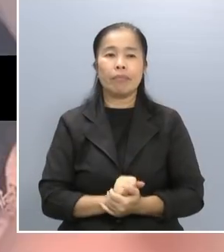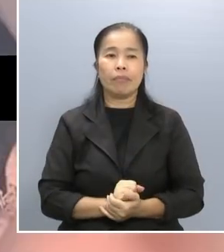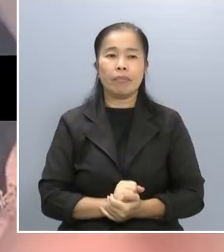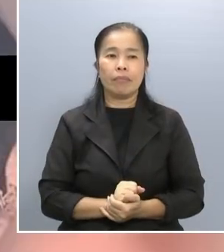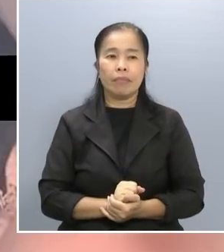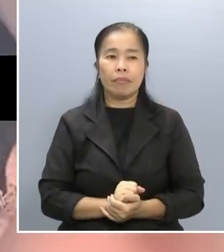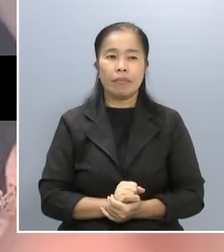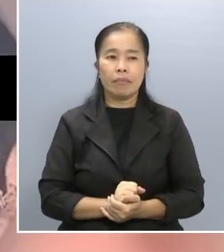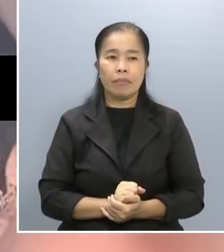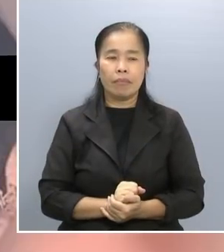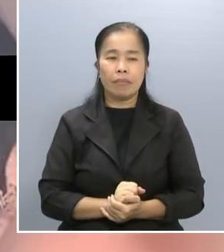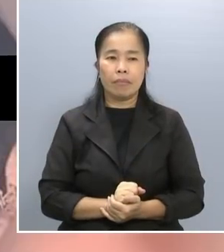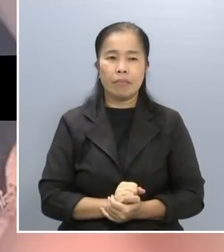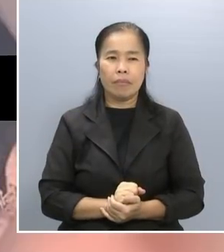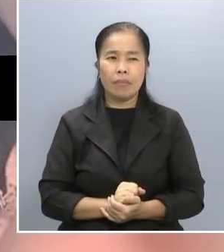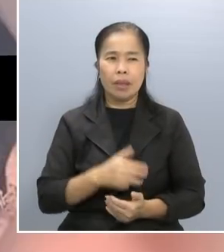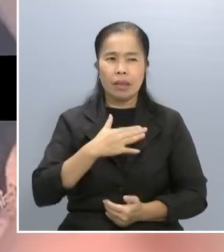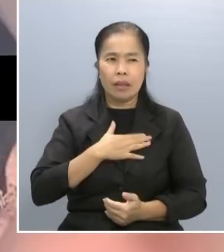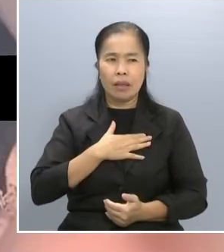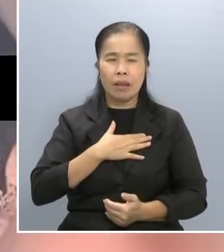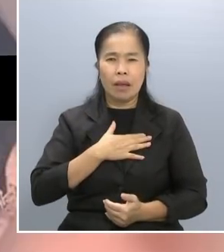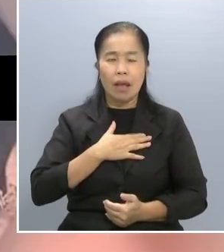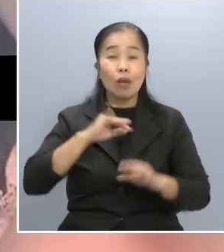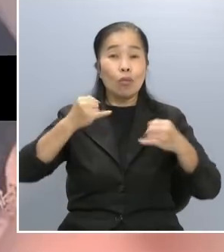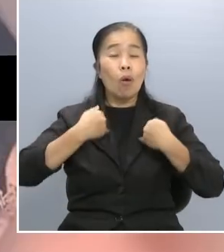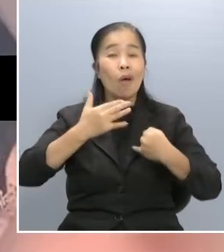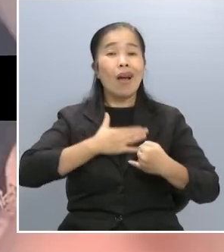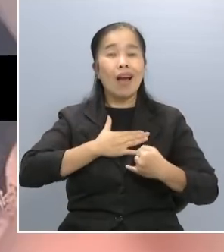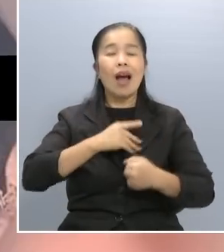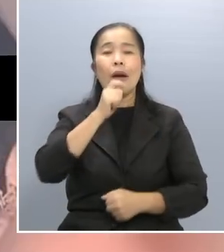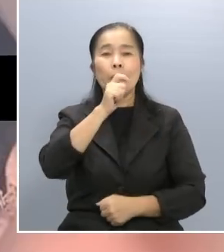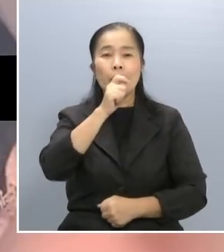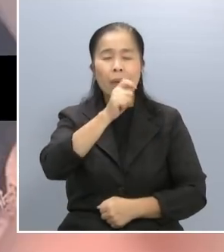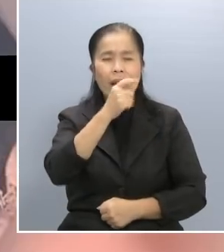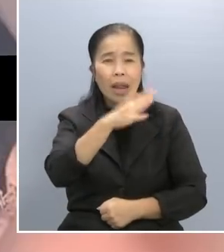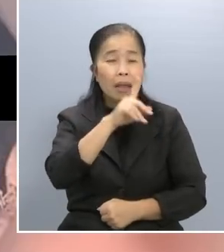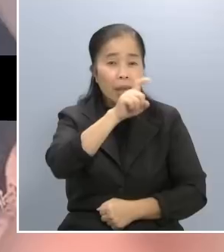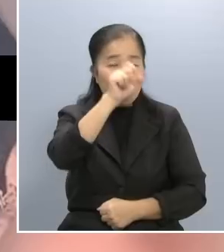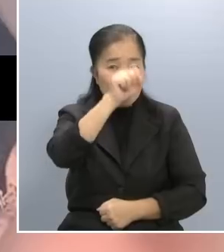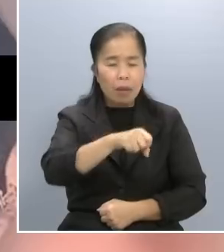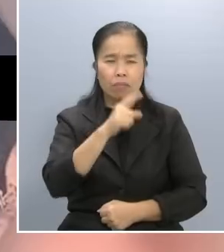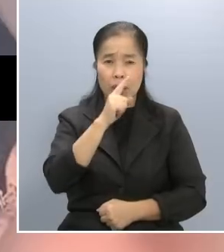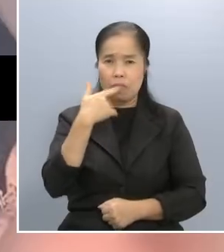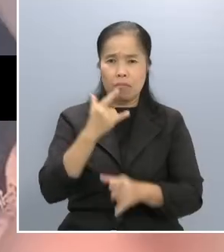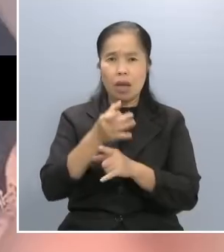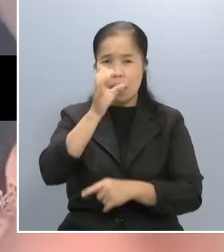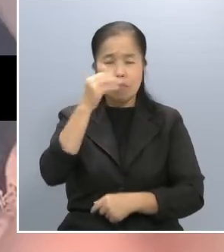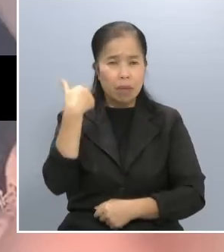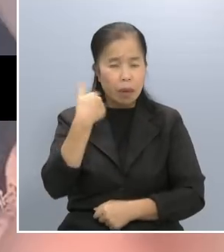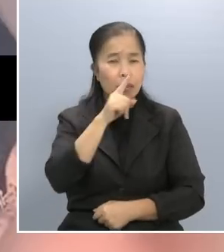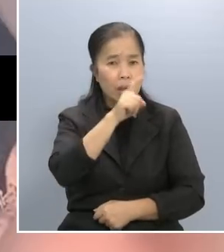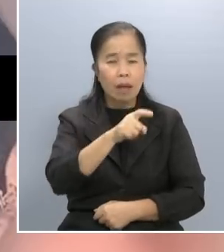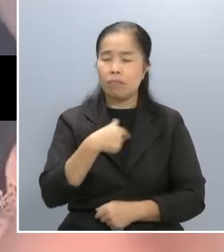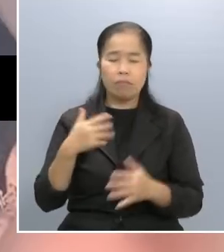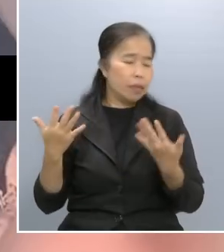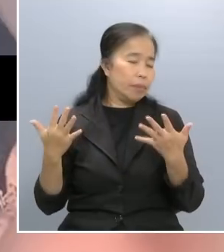ต้องไม่เห็นว่าดื่มเหล้าหรืออะไรนะครับก็คือแขนนิดเดียวแล้วก็กลับไปให้เครื่องดื่มหรือว่าอะไรแบบเนี้ยครับระหว่างที่